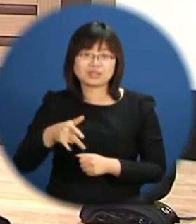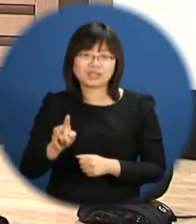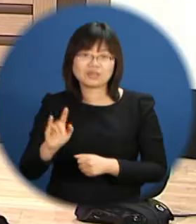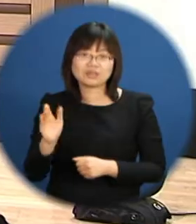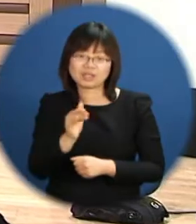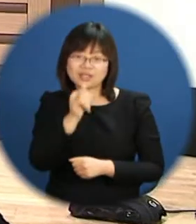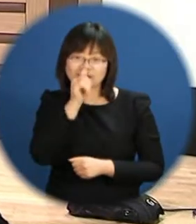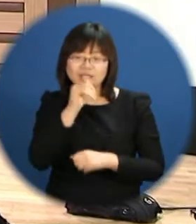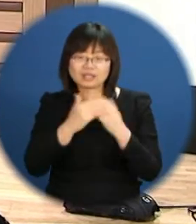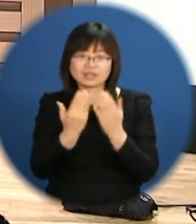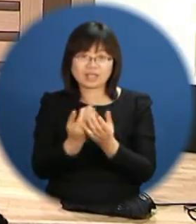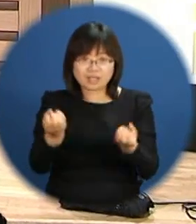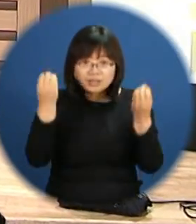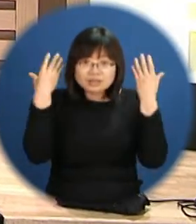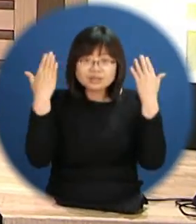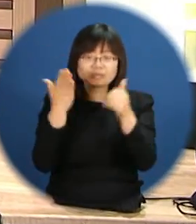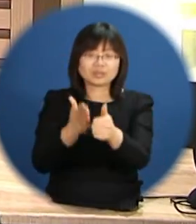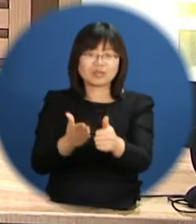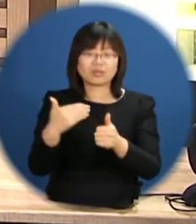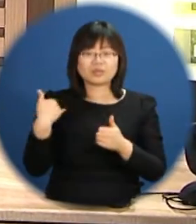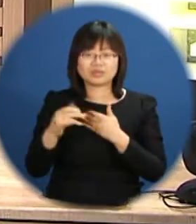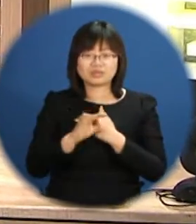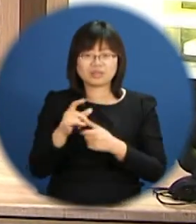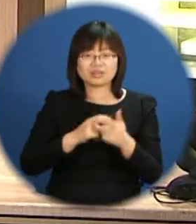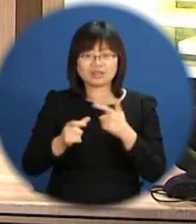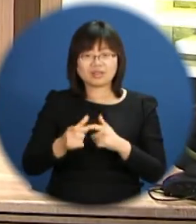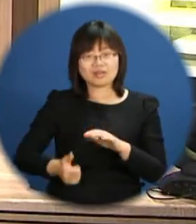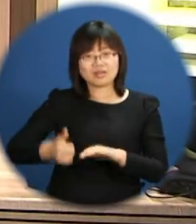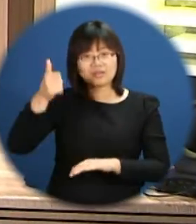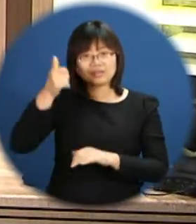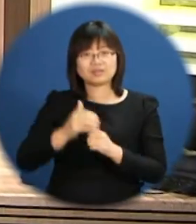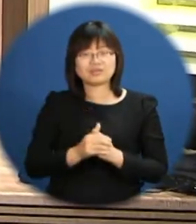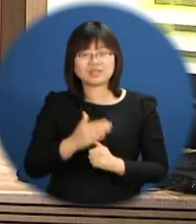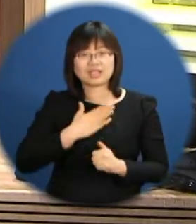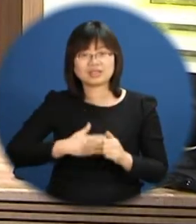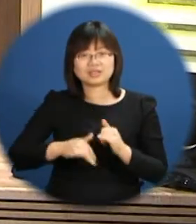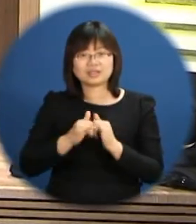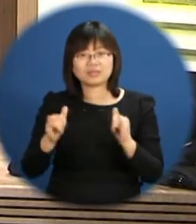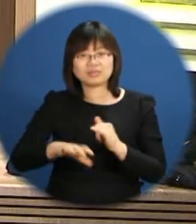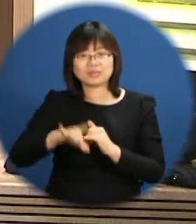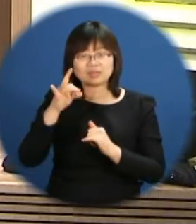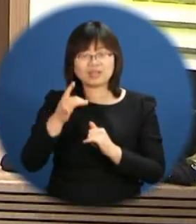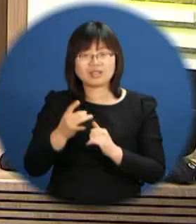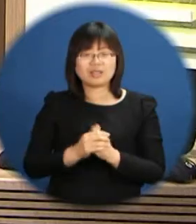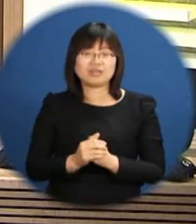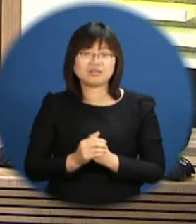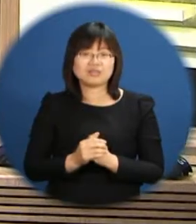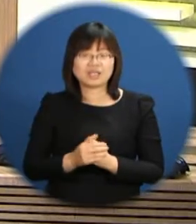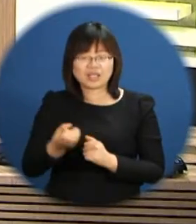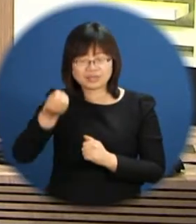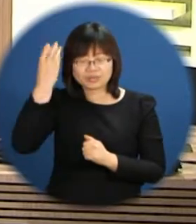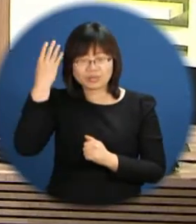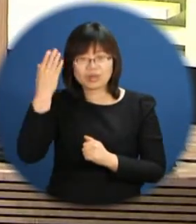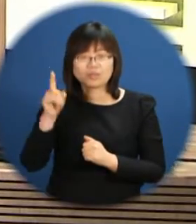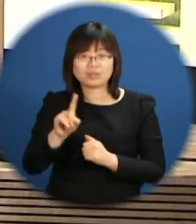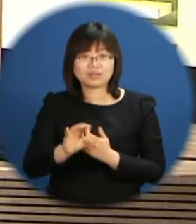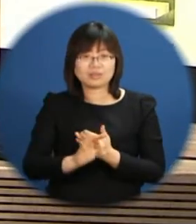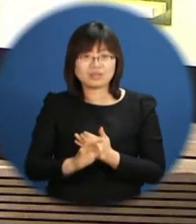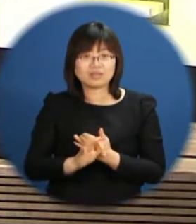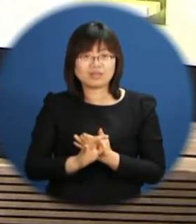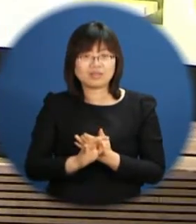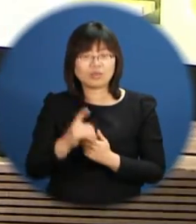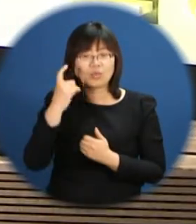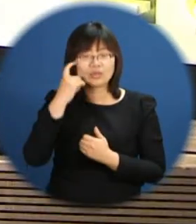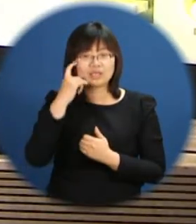잊어 버려 주세요 알더라도 모르지만 더 좋고 아시는 분은 일단 잊어버려서 잊어버리세요 왜냐하면